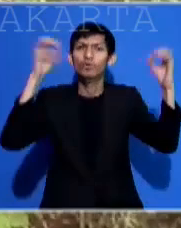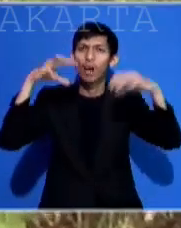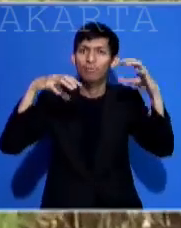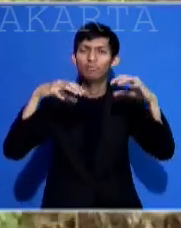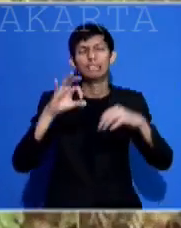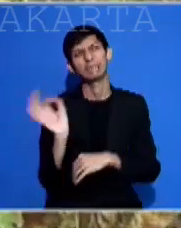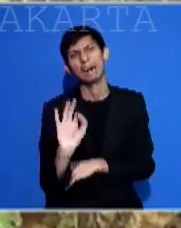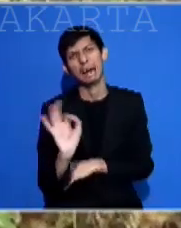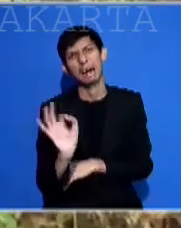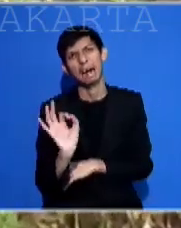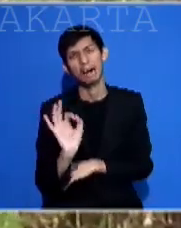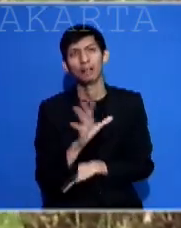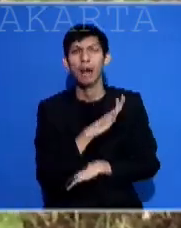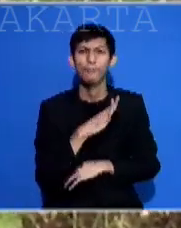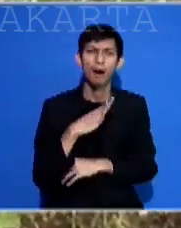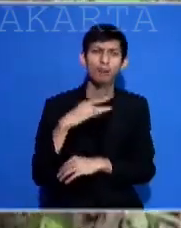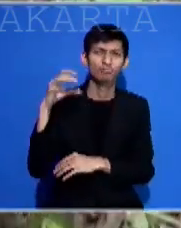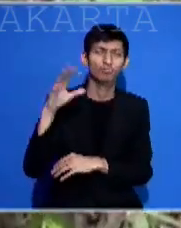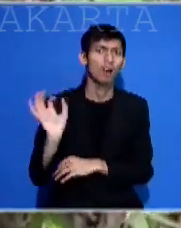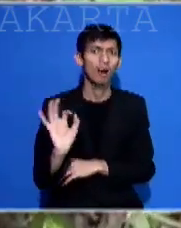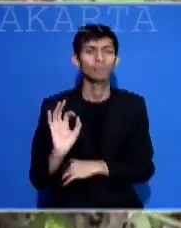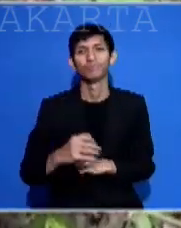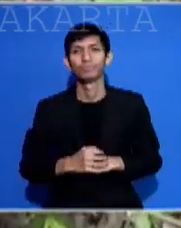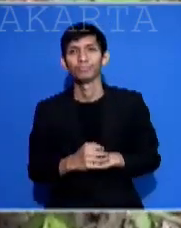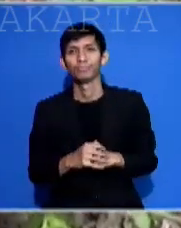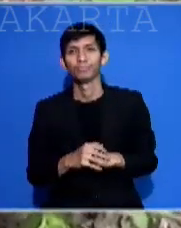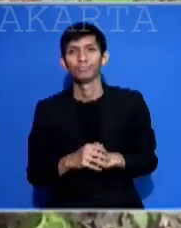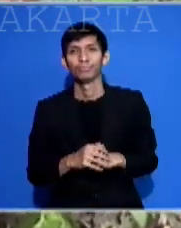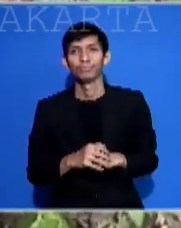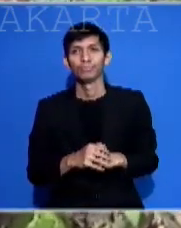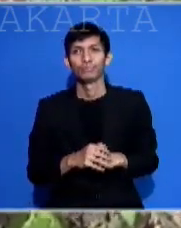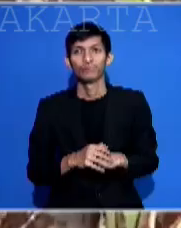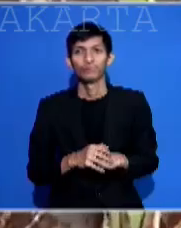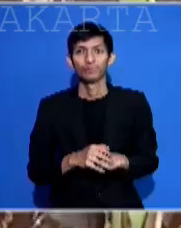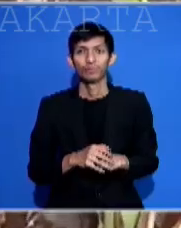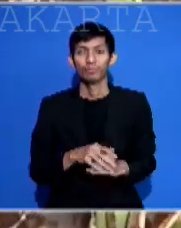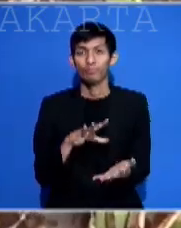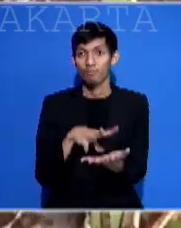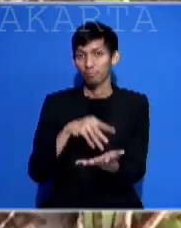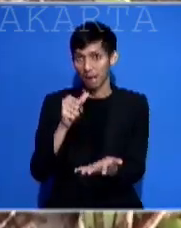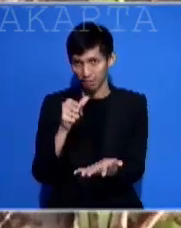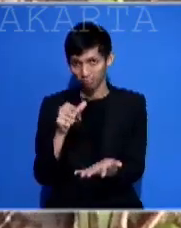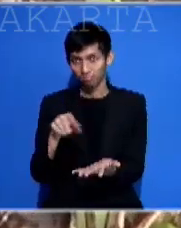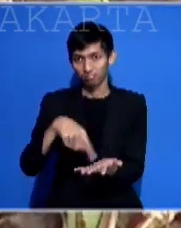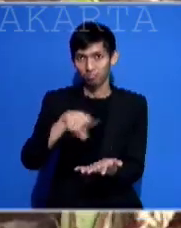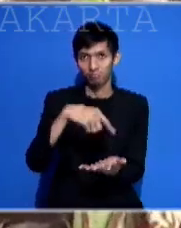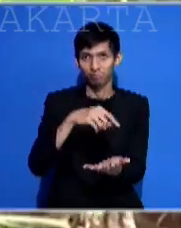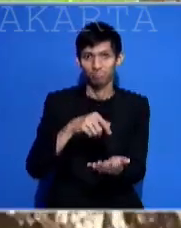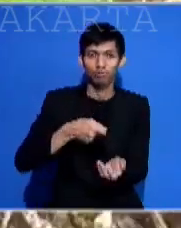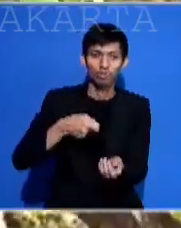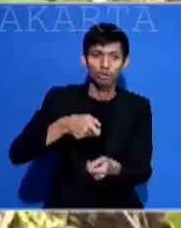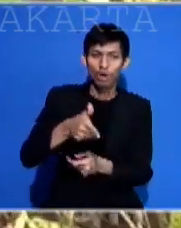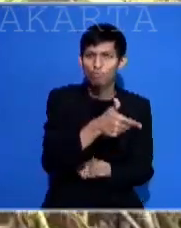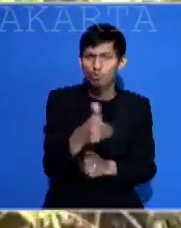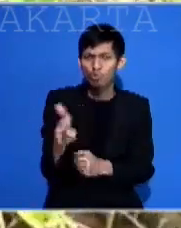jawah. Nardi Utomo sawenih kadang tani ngakeni bilih nelesi lahan badhe gampilaken nalika mbedol taneman kacang. Menawi